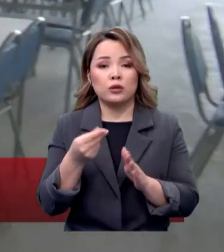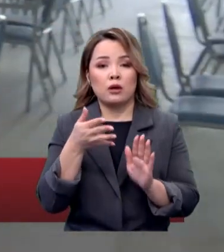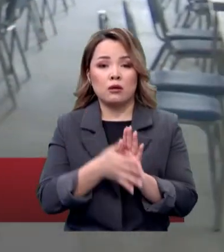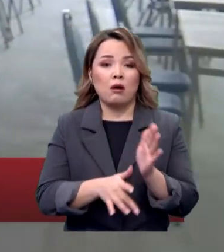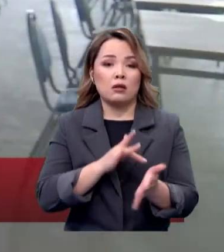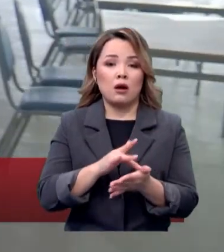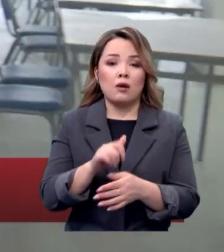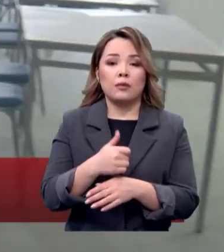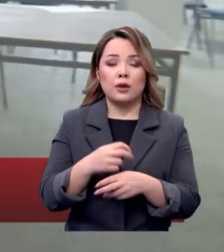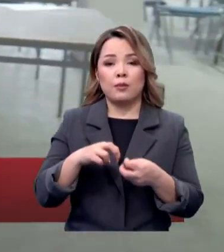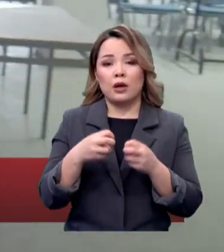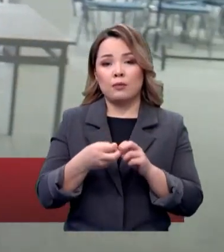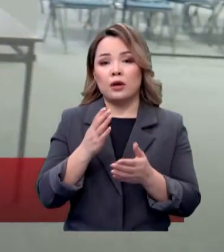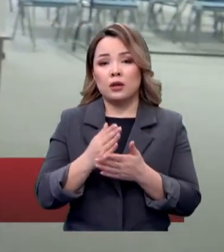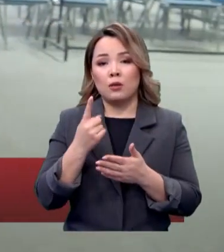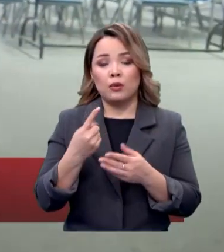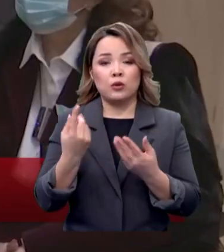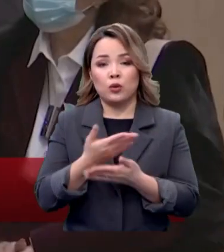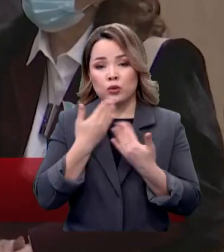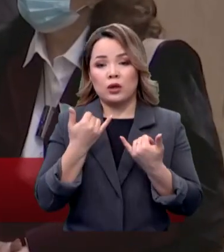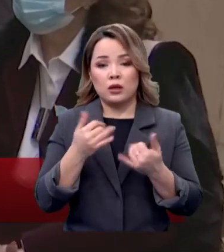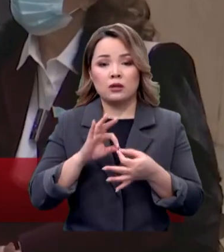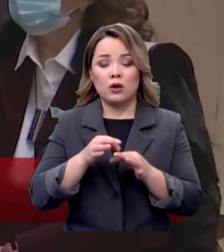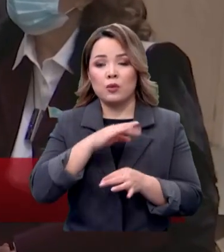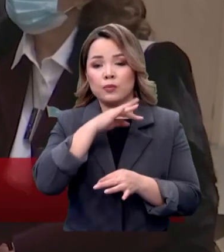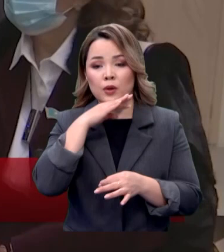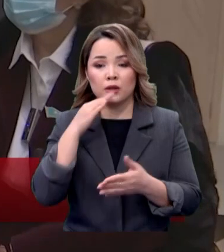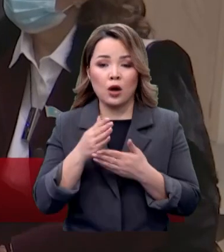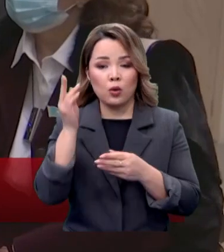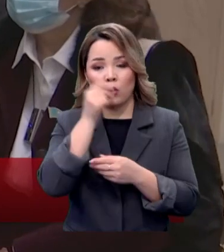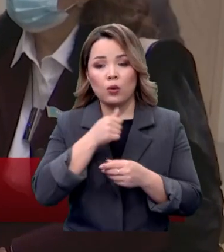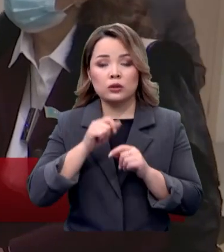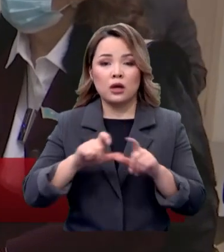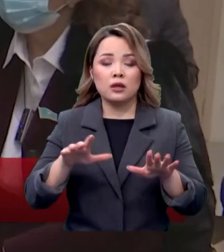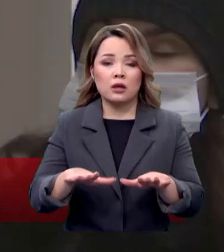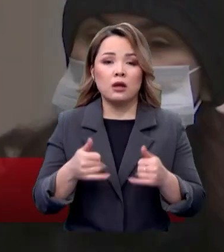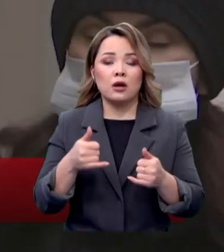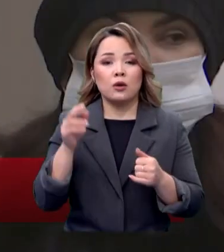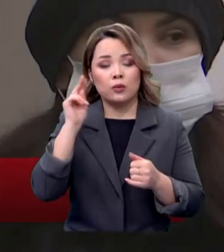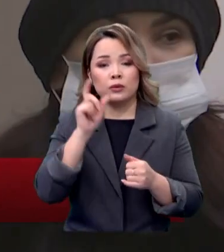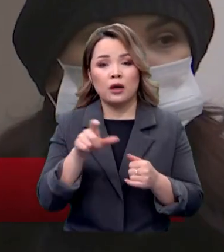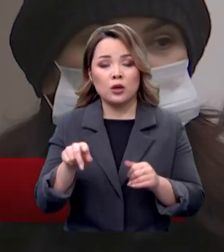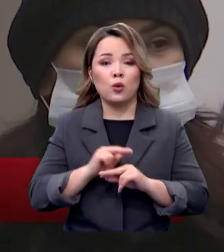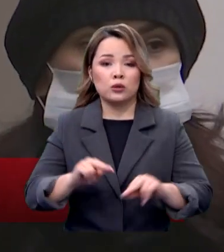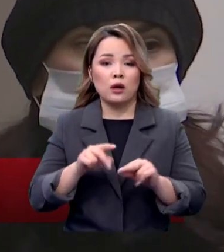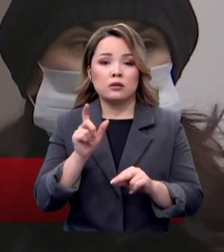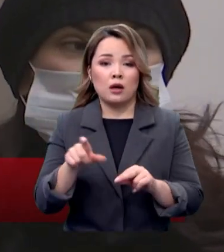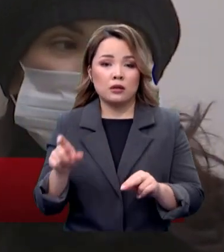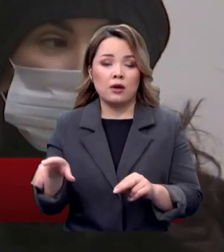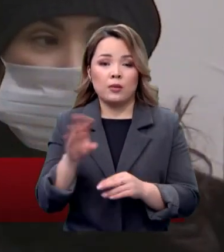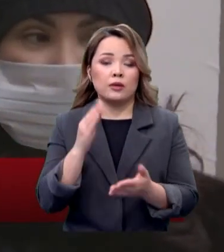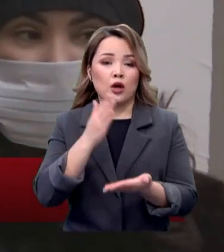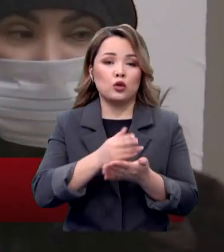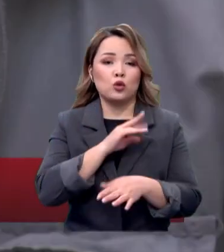қаланың бас қатырар проблемасы бір бұл емес. Шаш етектен жаңа оқу жылында шәкірттерін қарсы алатын ұстаздармен тікелей жұмыс